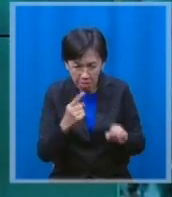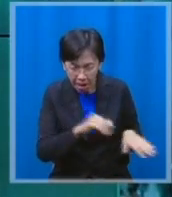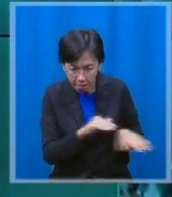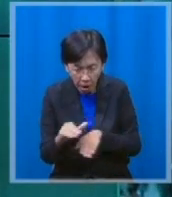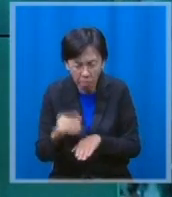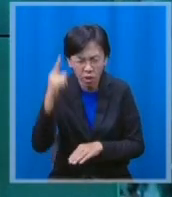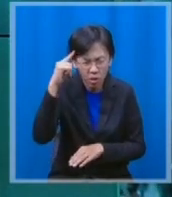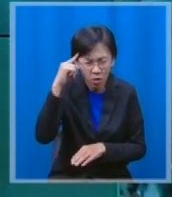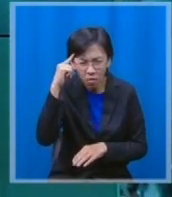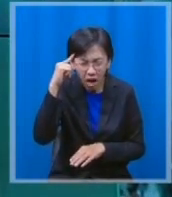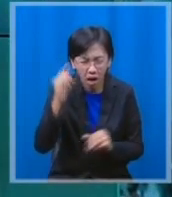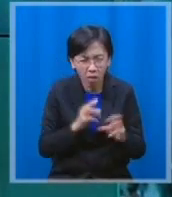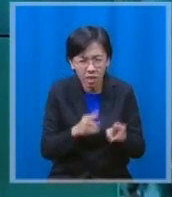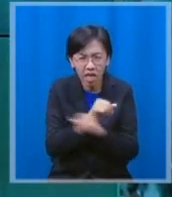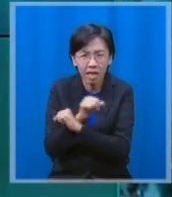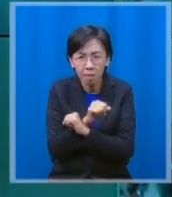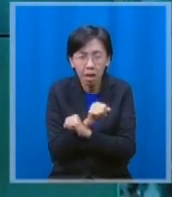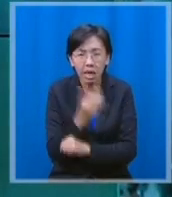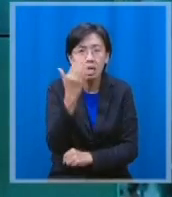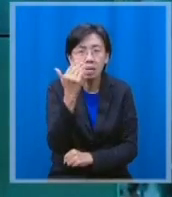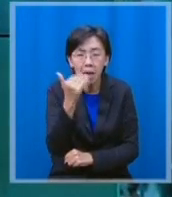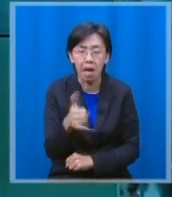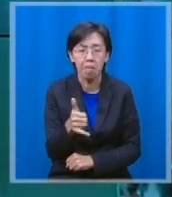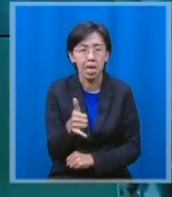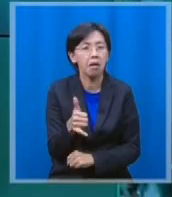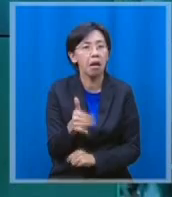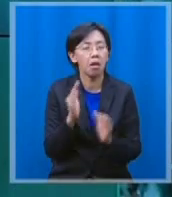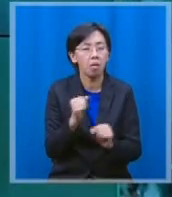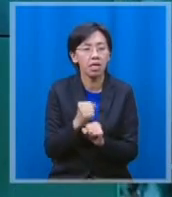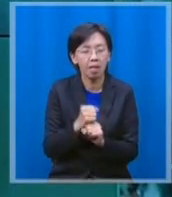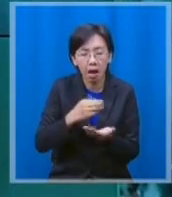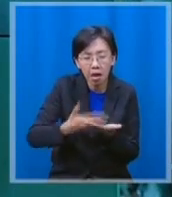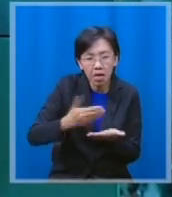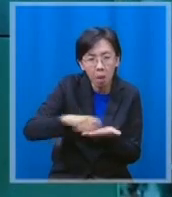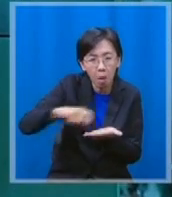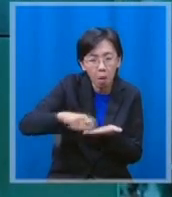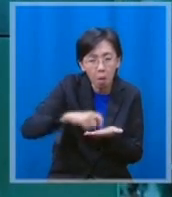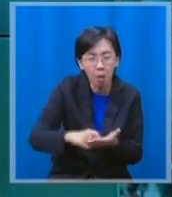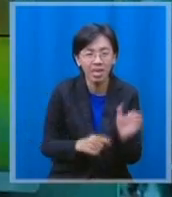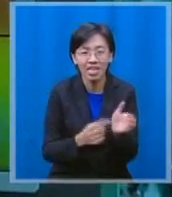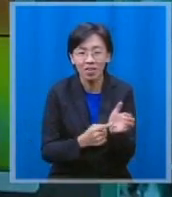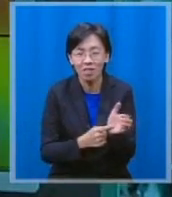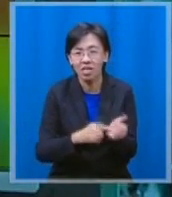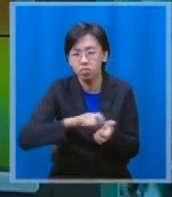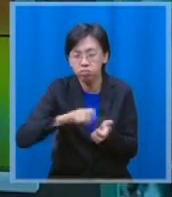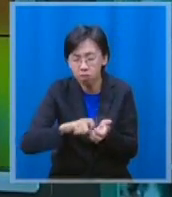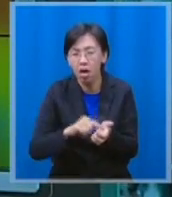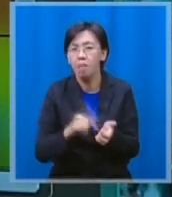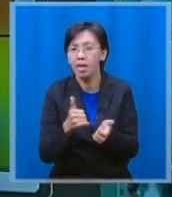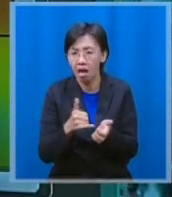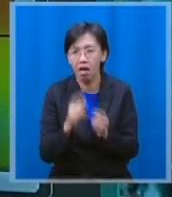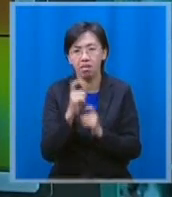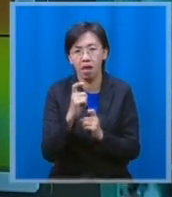หาวิธีการในการป้องกันเพราะบางทีเนี่ยการทำธุรกรรมทางการเงินผ่านทางอิเล็กทรอนิกส์ค่อนข้างจะอันตรายนะ